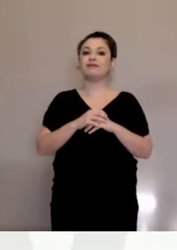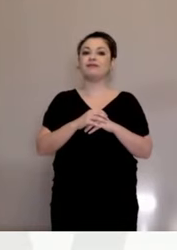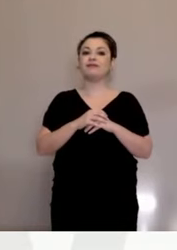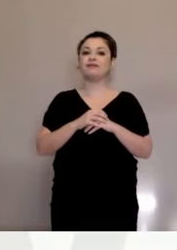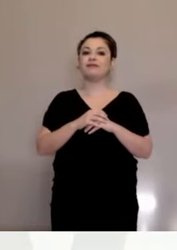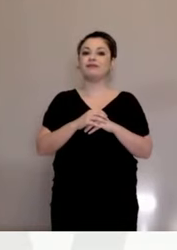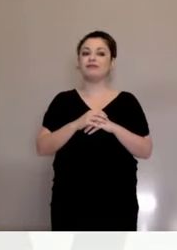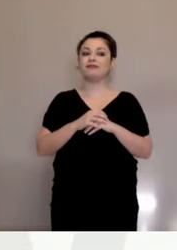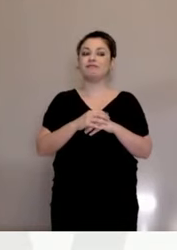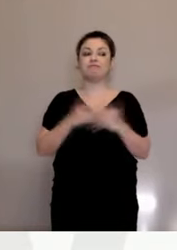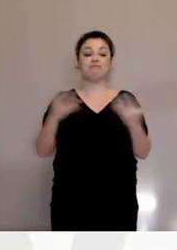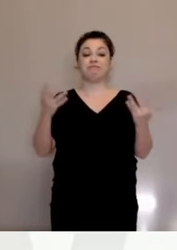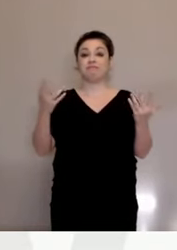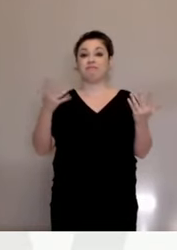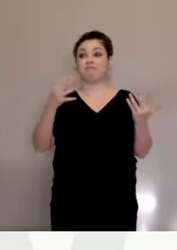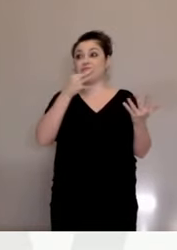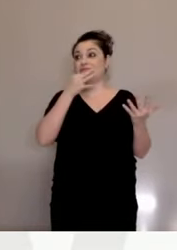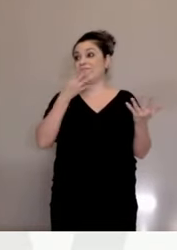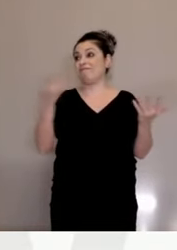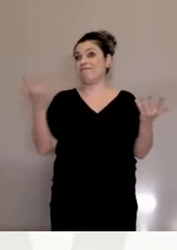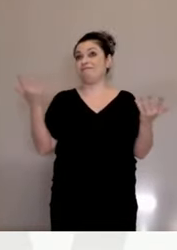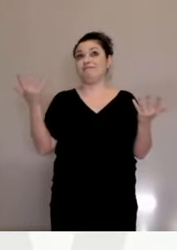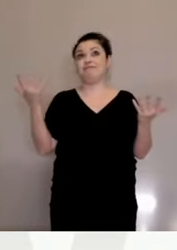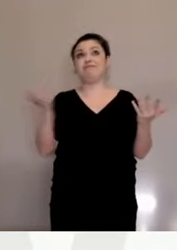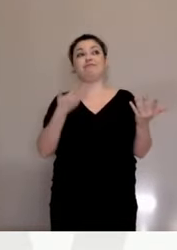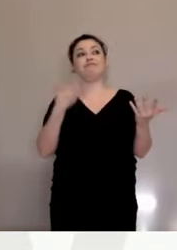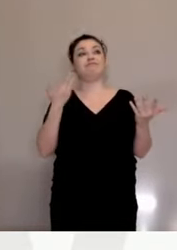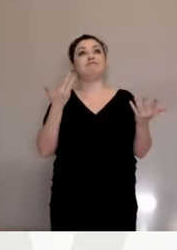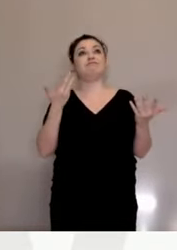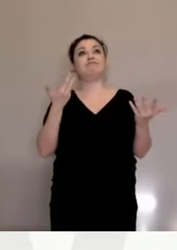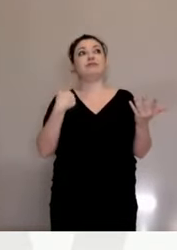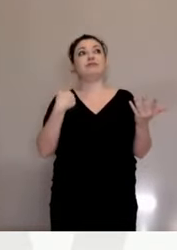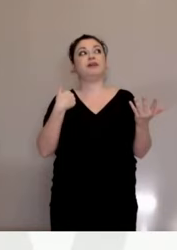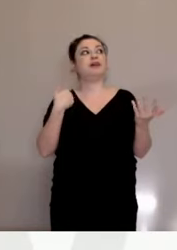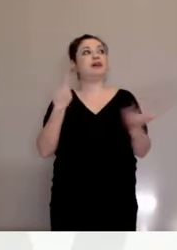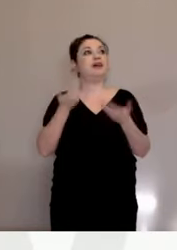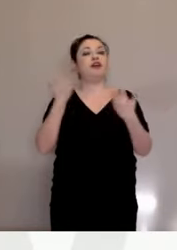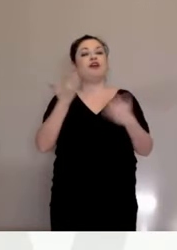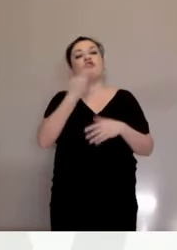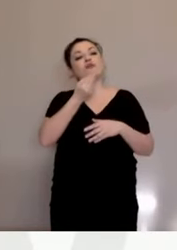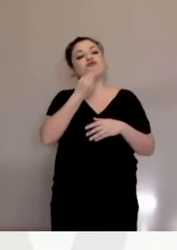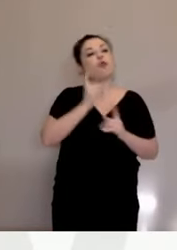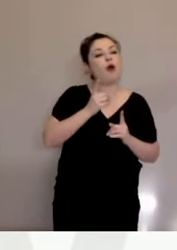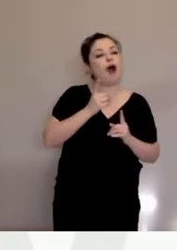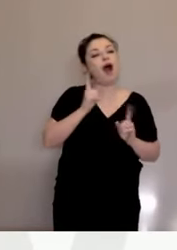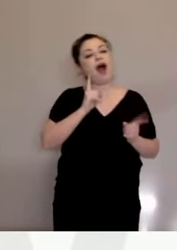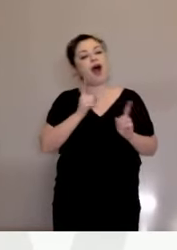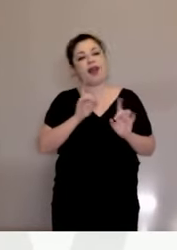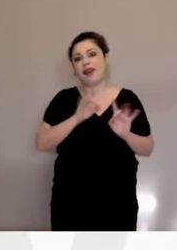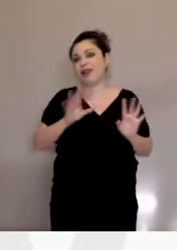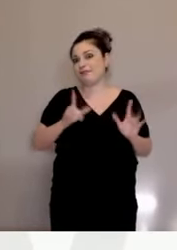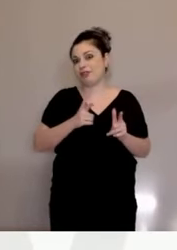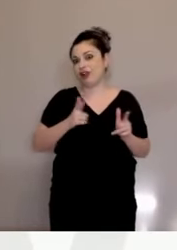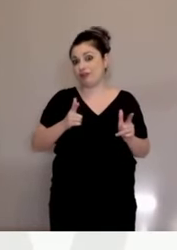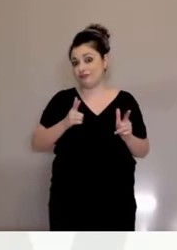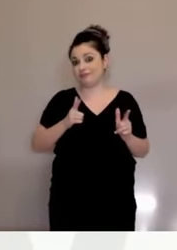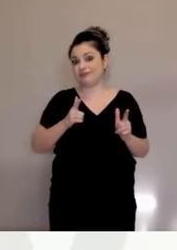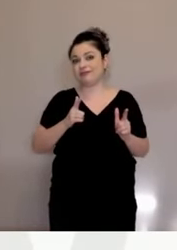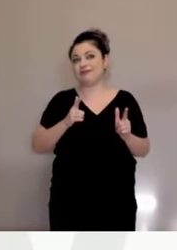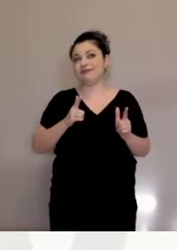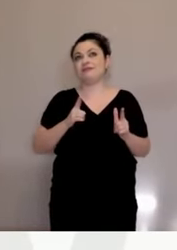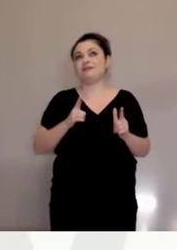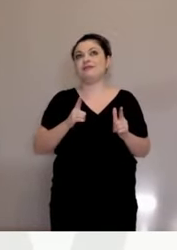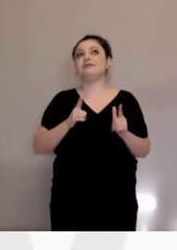Non sono libero anche di cosa voglio mangiare, se penso